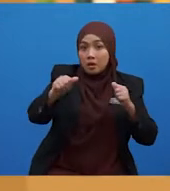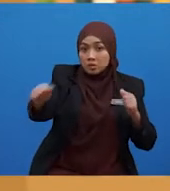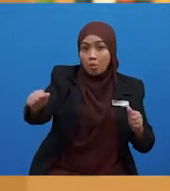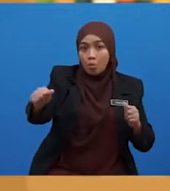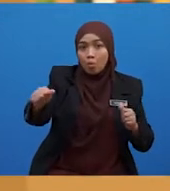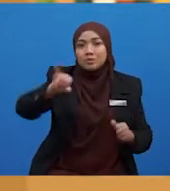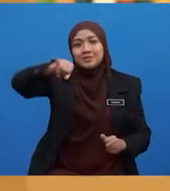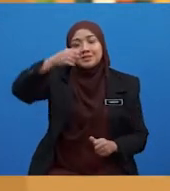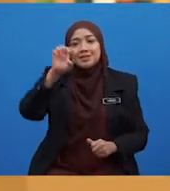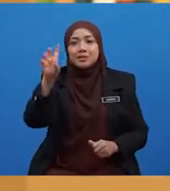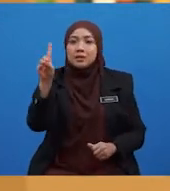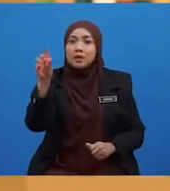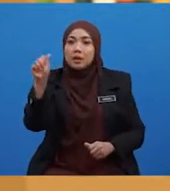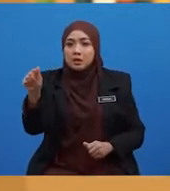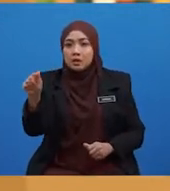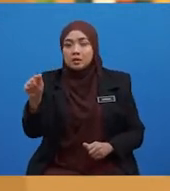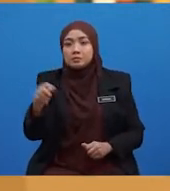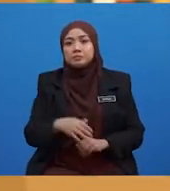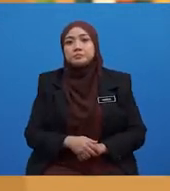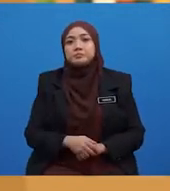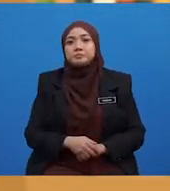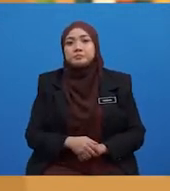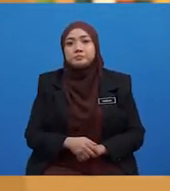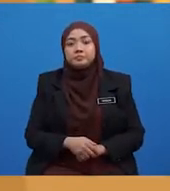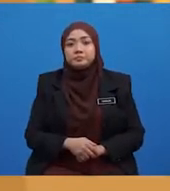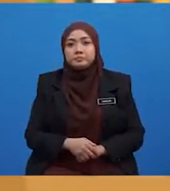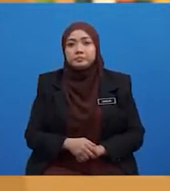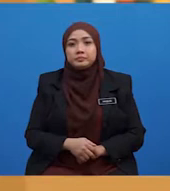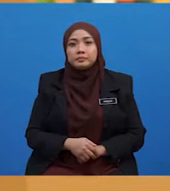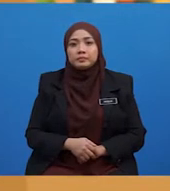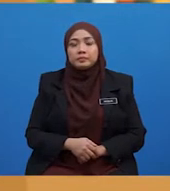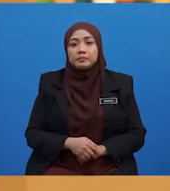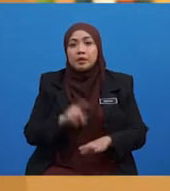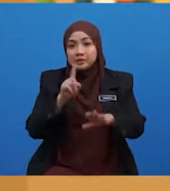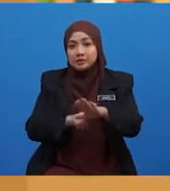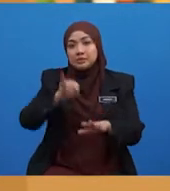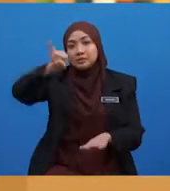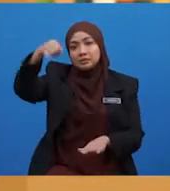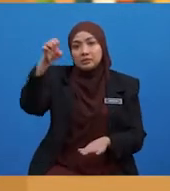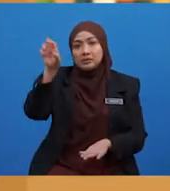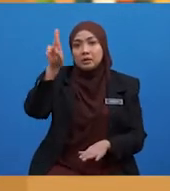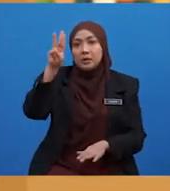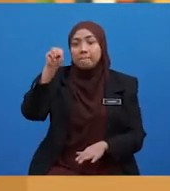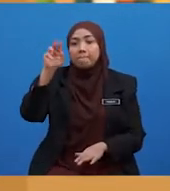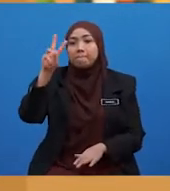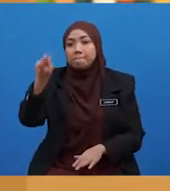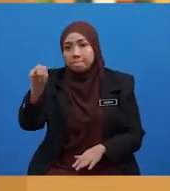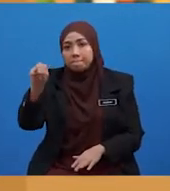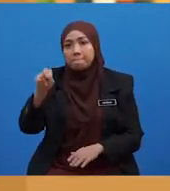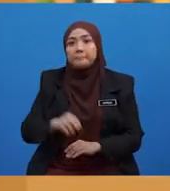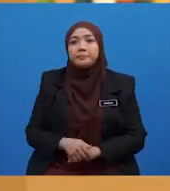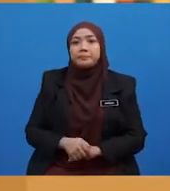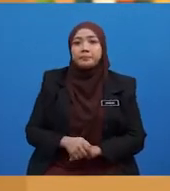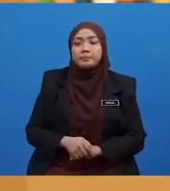jeda yang mula diperkenalkan di Jerman oleh Dr. Wattmar Geschler dan Hans Reinder pada awal tahun